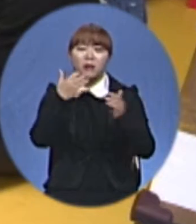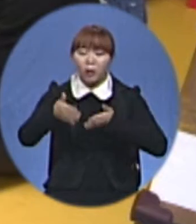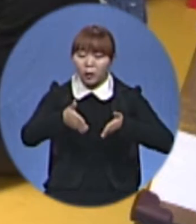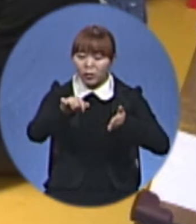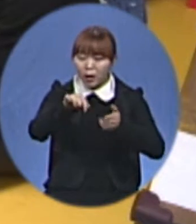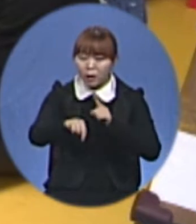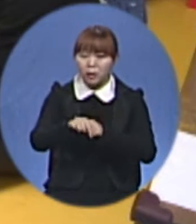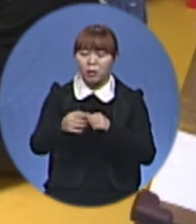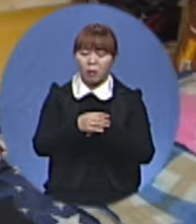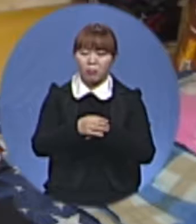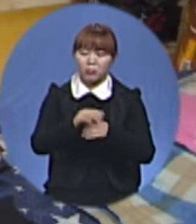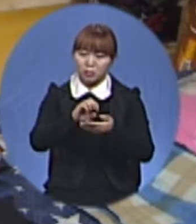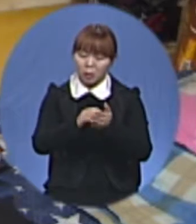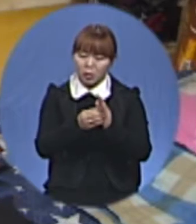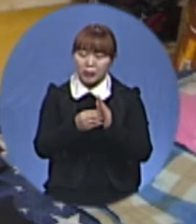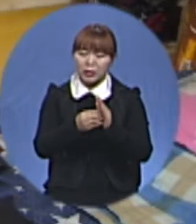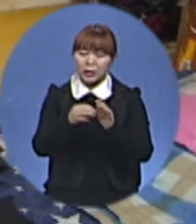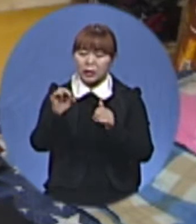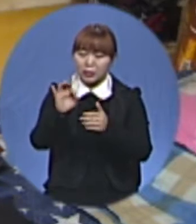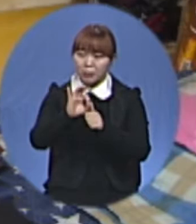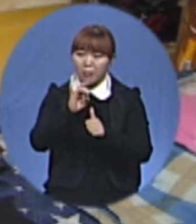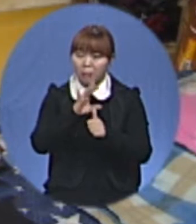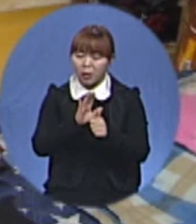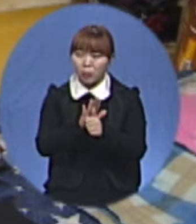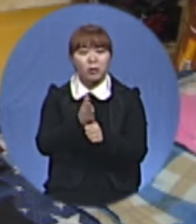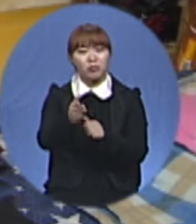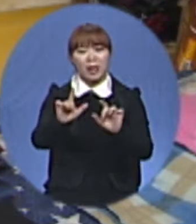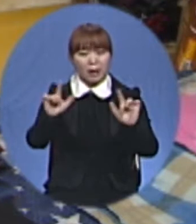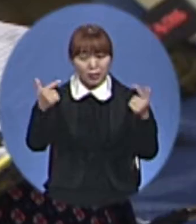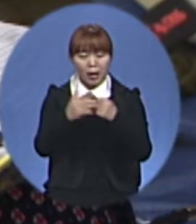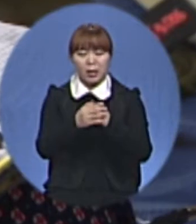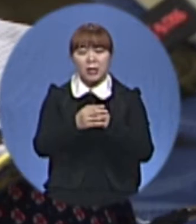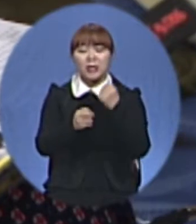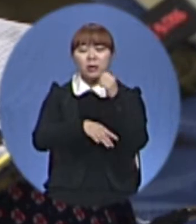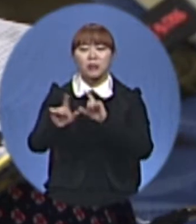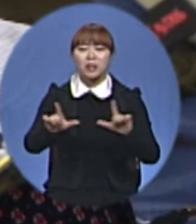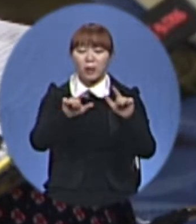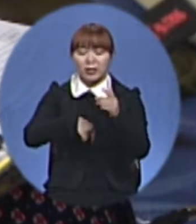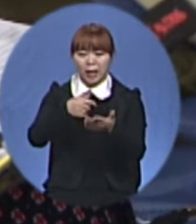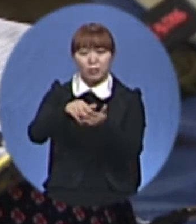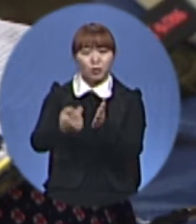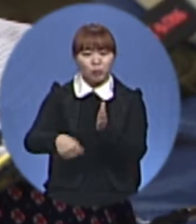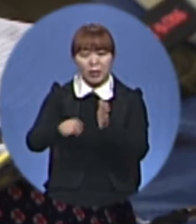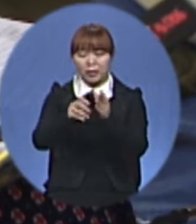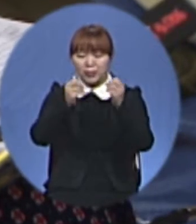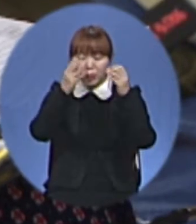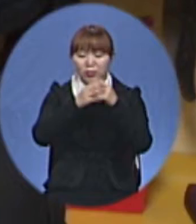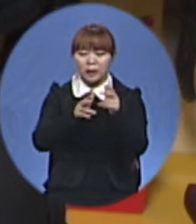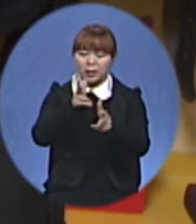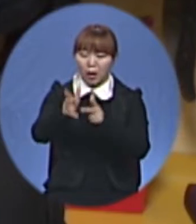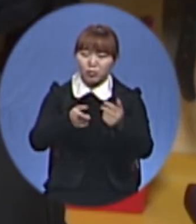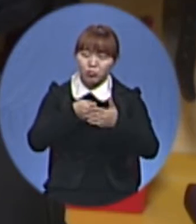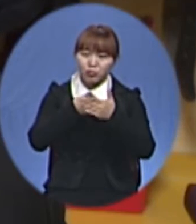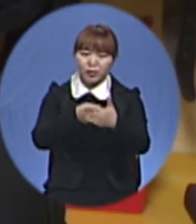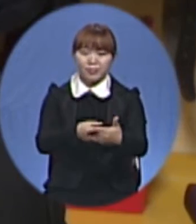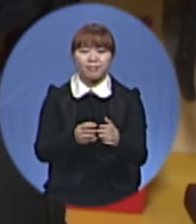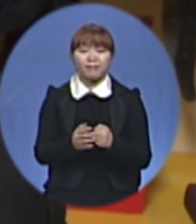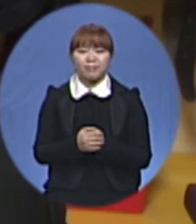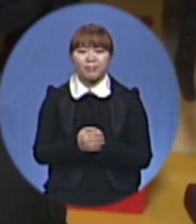경기도가 일정급여만 보장해주는 복지정책이 아닌 기초수급자 자립을 위한 새로운 사업을